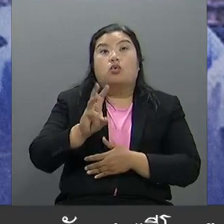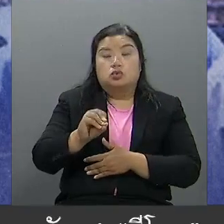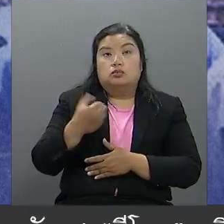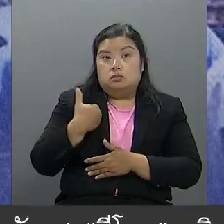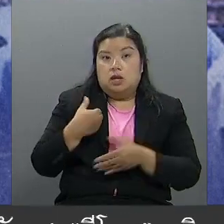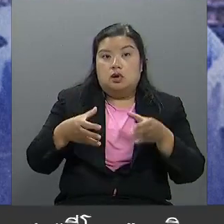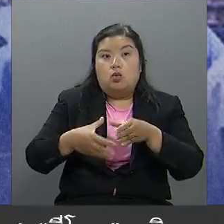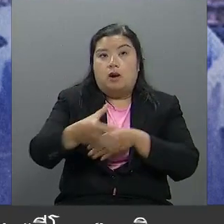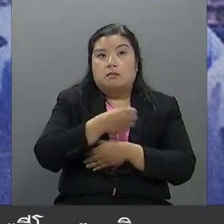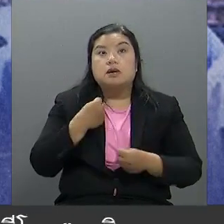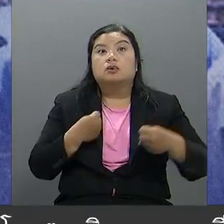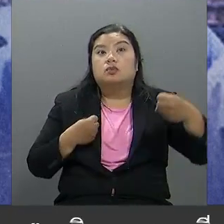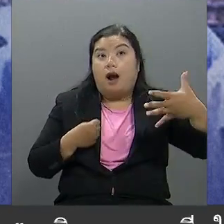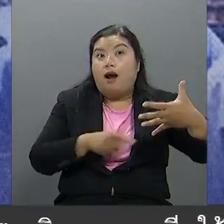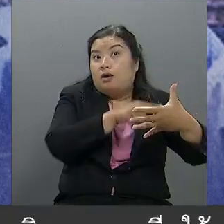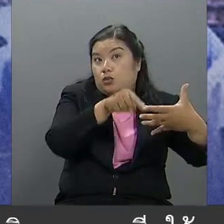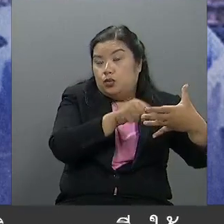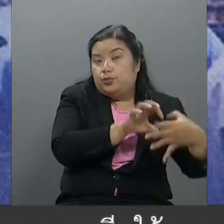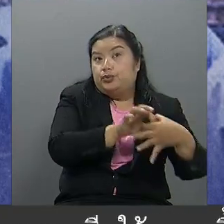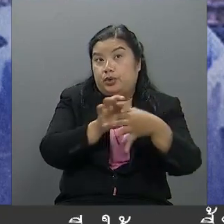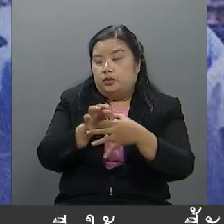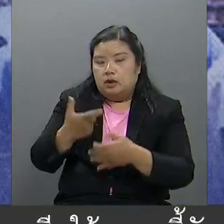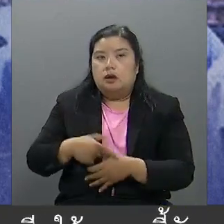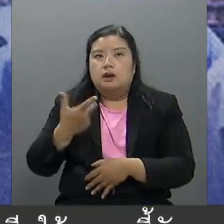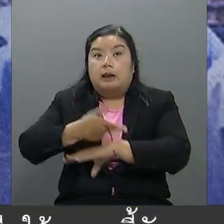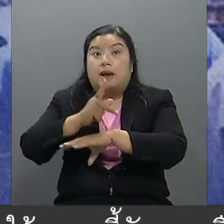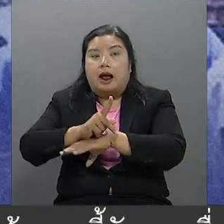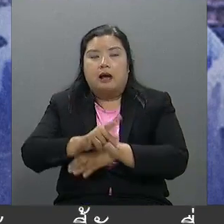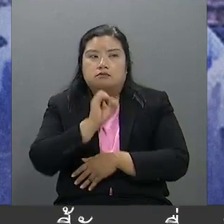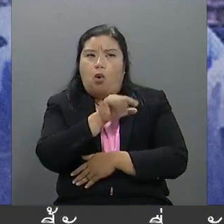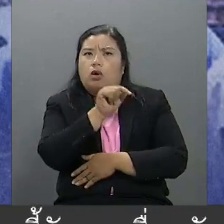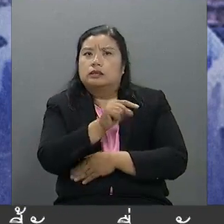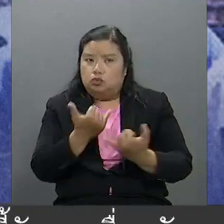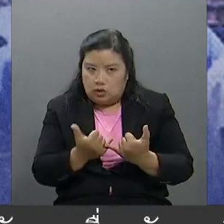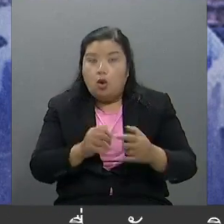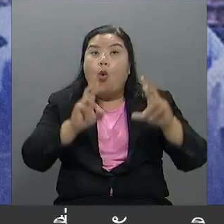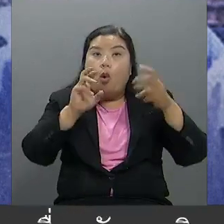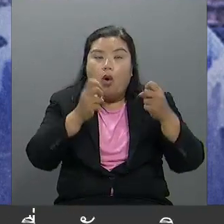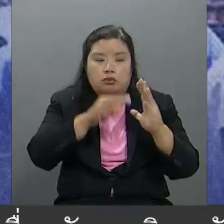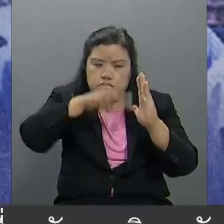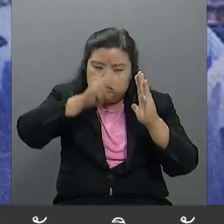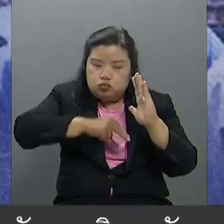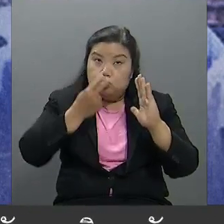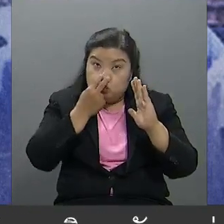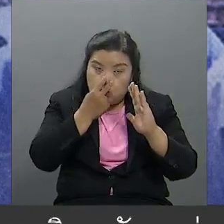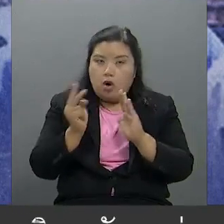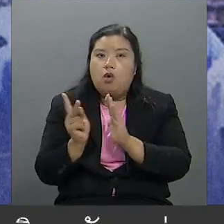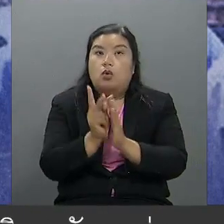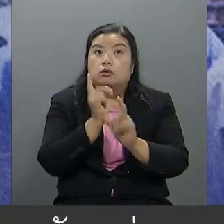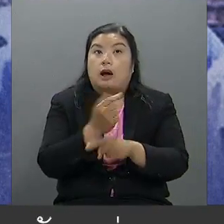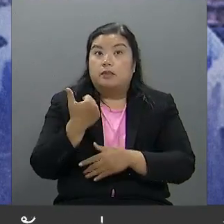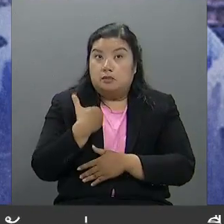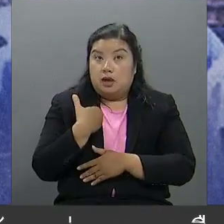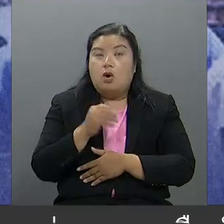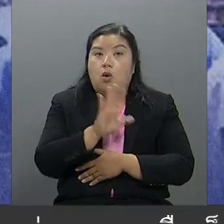ค้านนั้นประธานสภาเปิดเผยว่าอยู่ระหว่างการตรวจยตินะคะว่าถูกต้องตามข้อบังคับของสภาและรัฐ